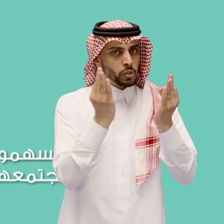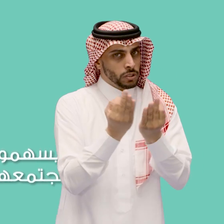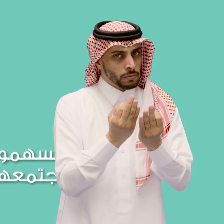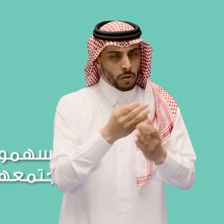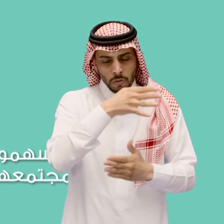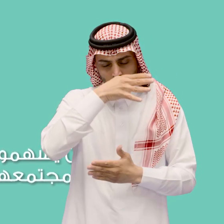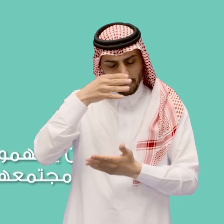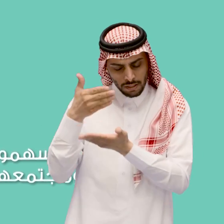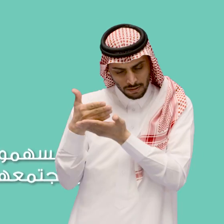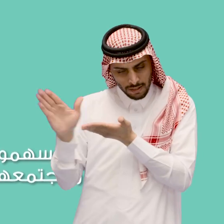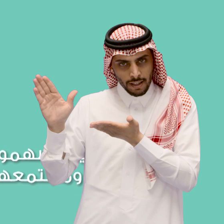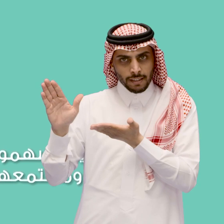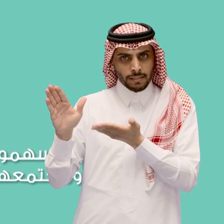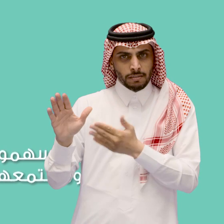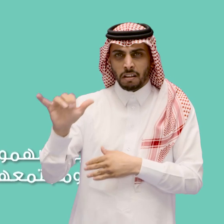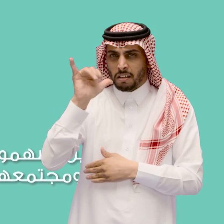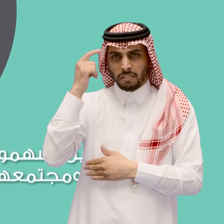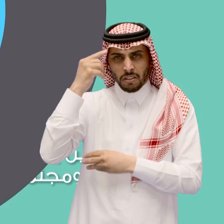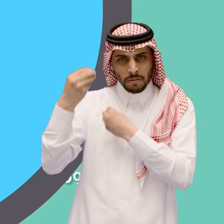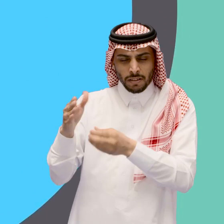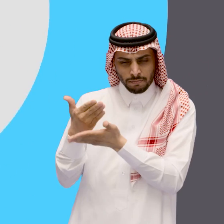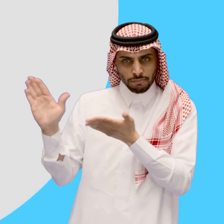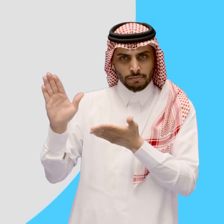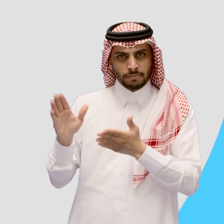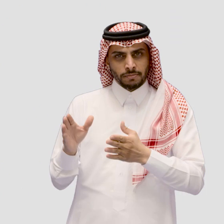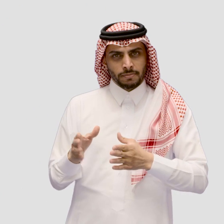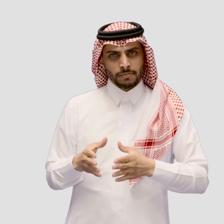من تعاطي المخدرات والمؤثرات العقلية.